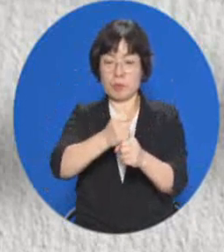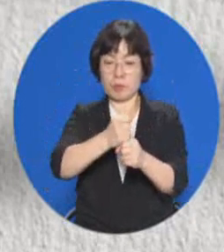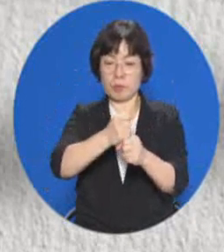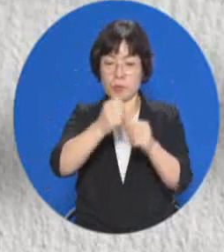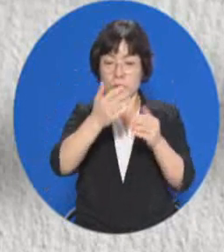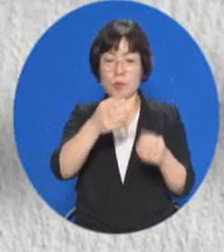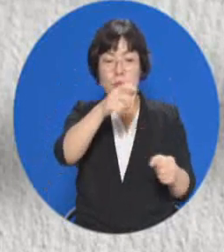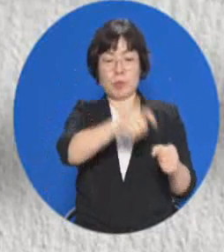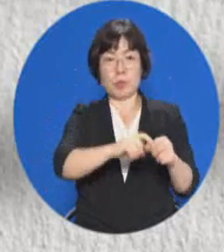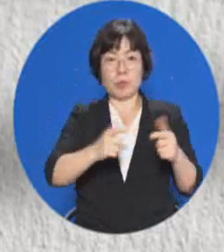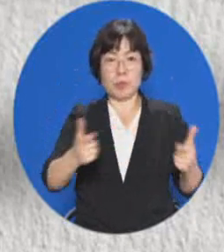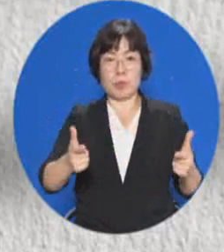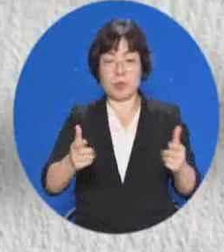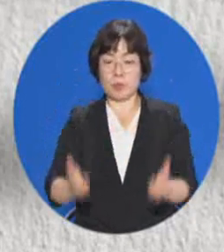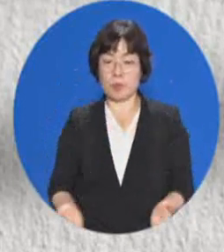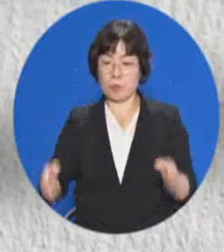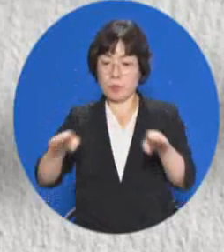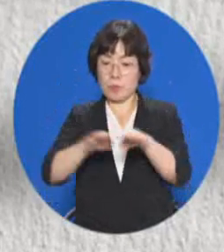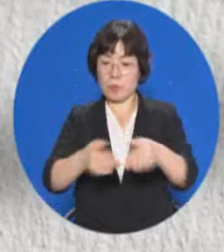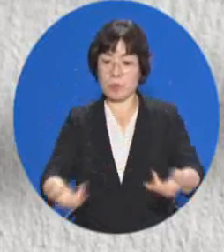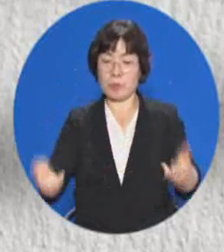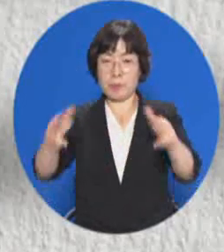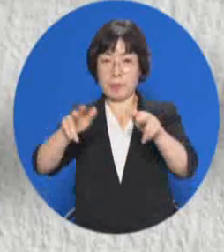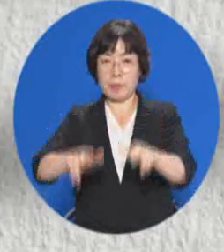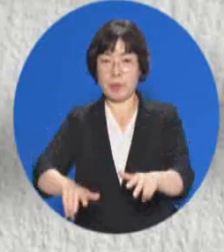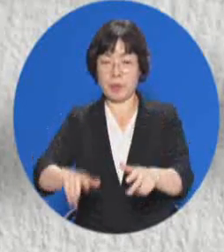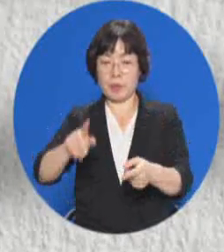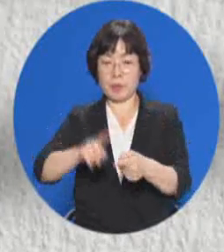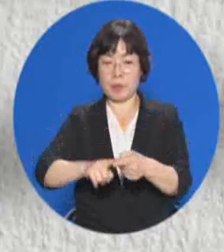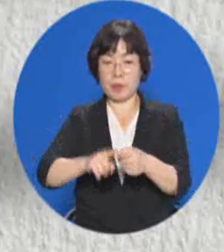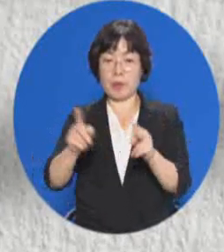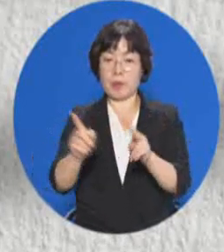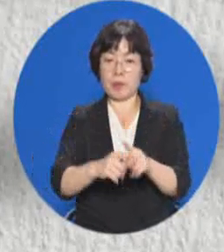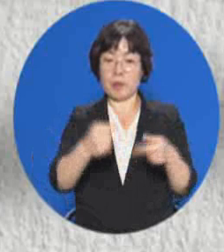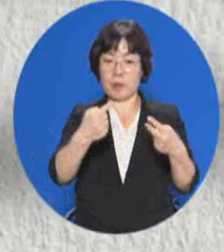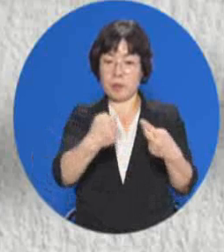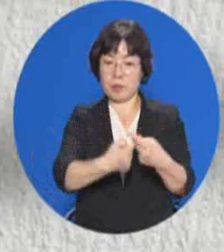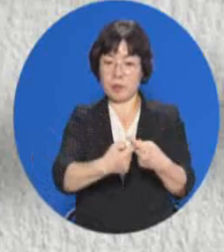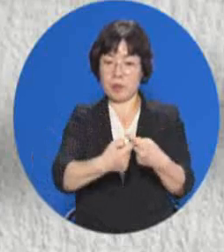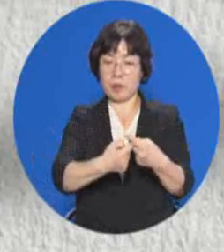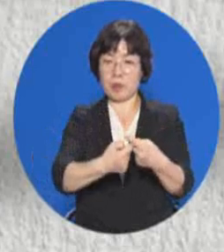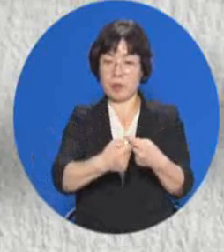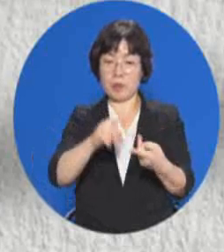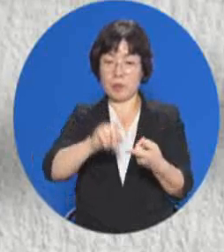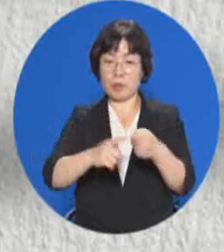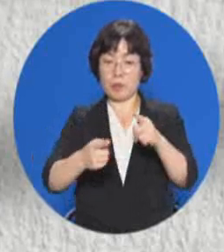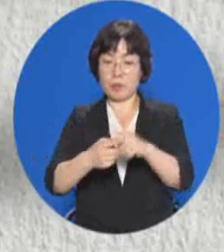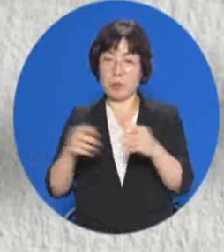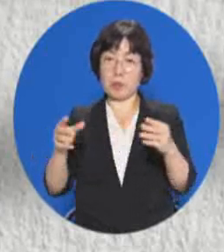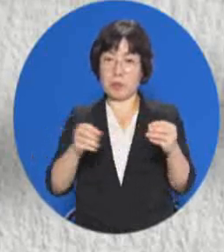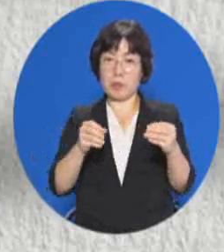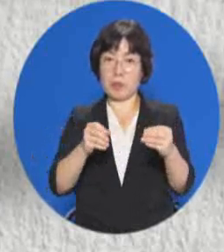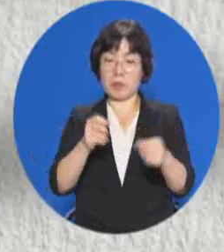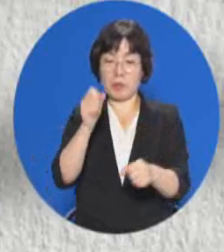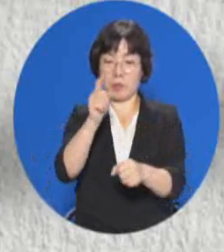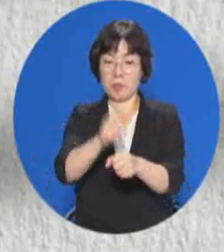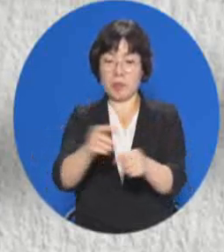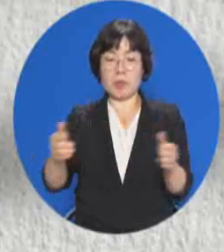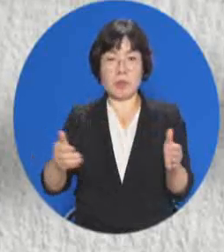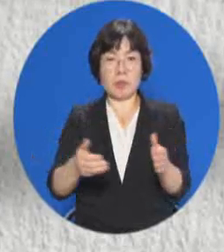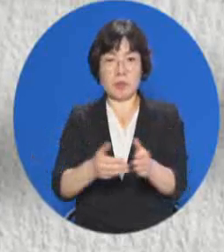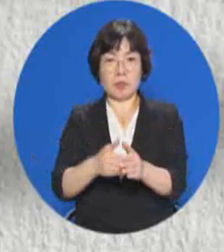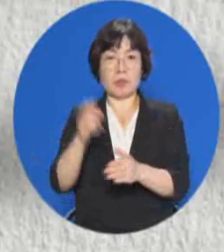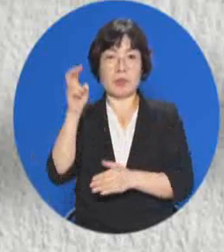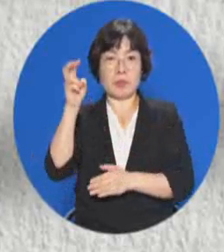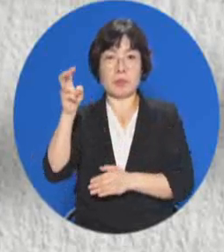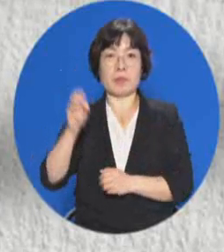주 목적이 아니라 이어지는 어떤 개발에 대해서 어느 정도 공감대라든가 내락이라든가 그러니까 이런 것들이 이미 이루어진